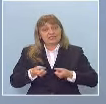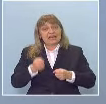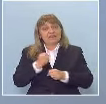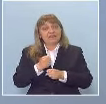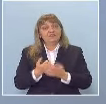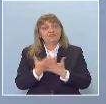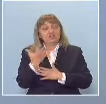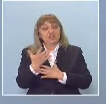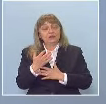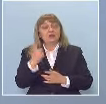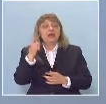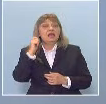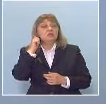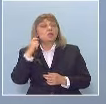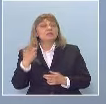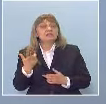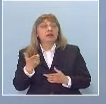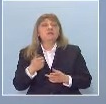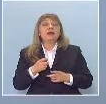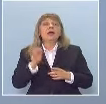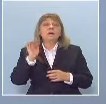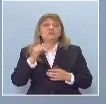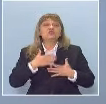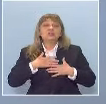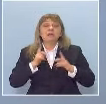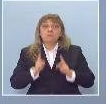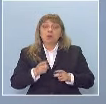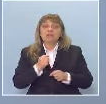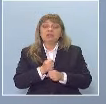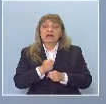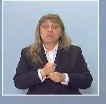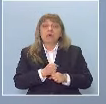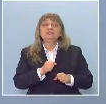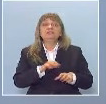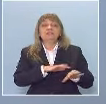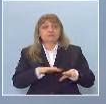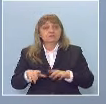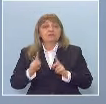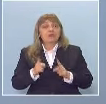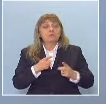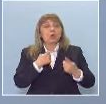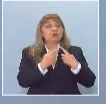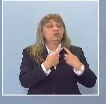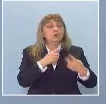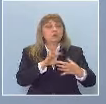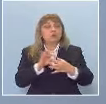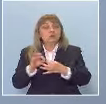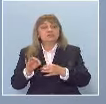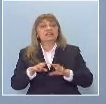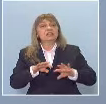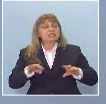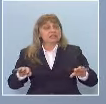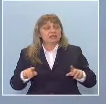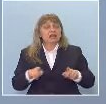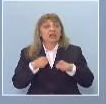бяха да имат дигитални компетентности. Да знаят, да работят с облак, да могат да комуникират в виртуална среда. И